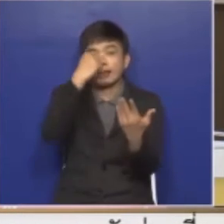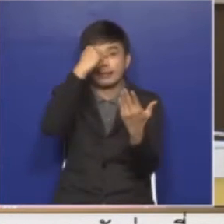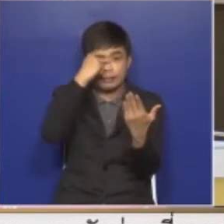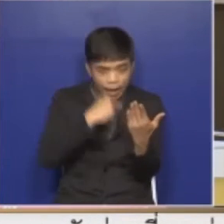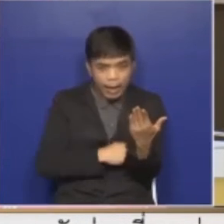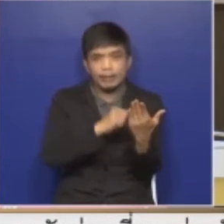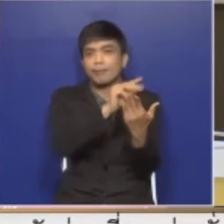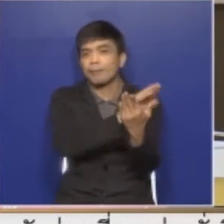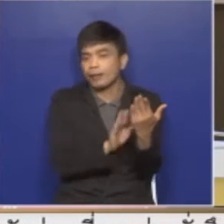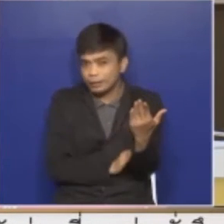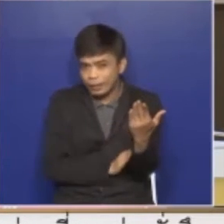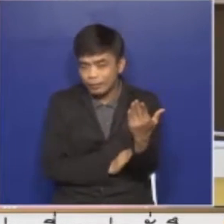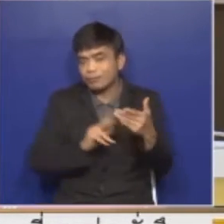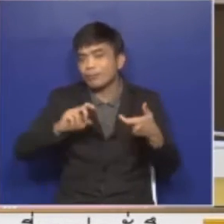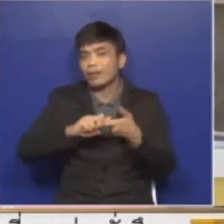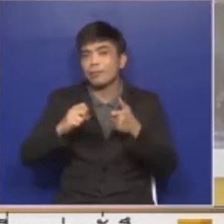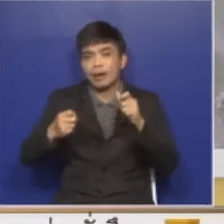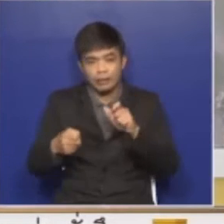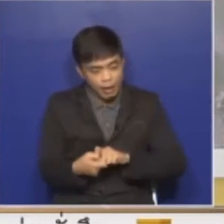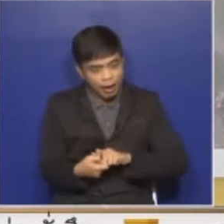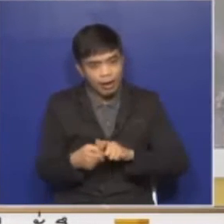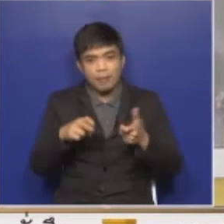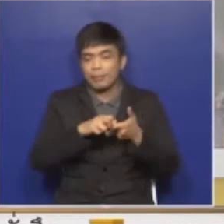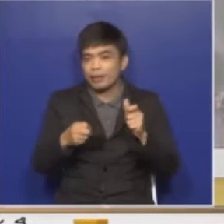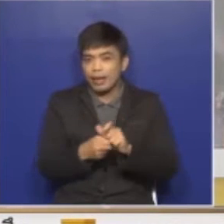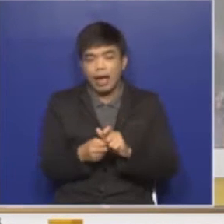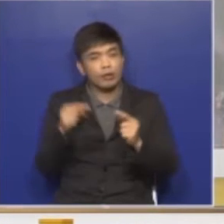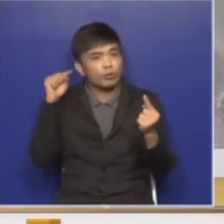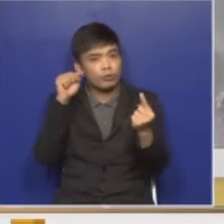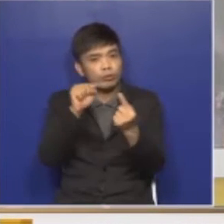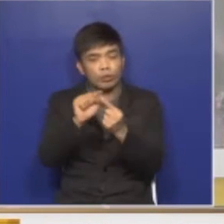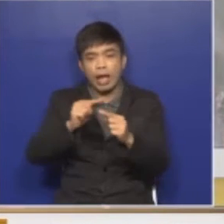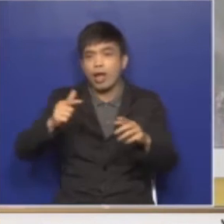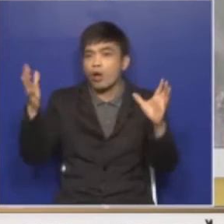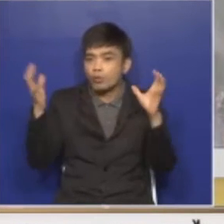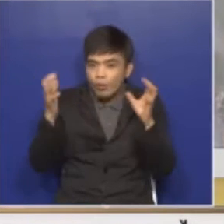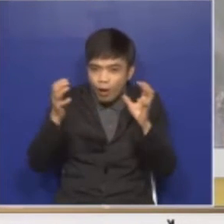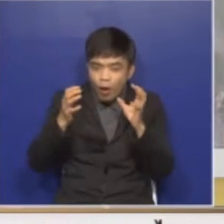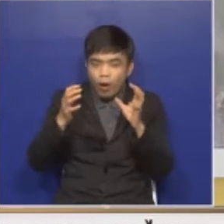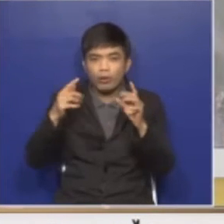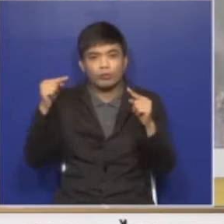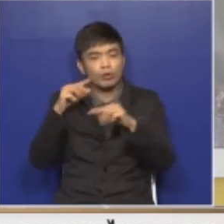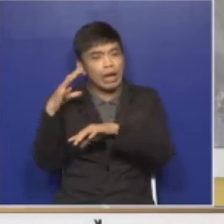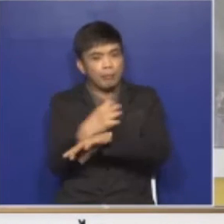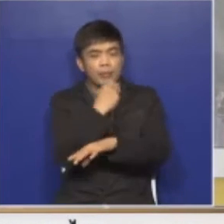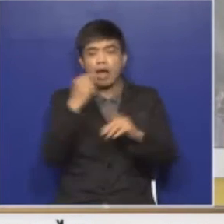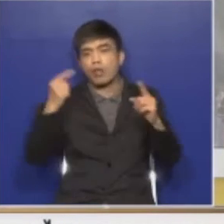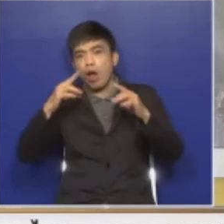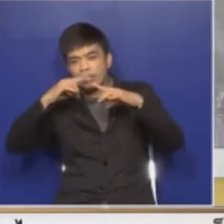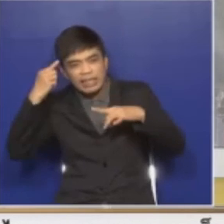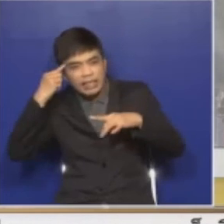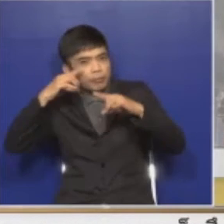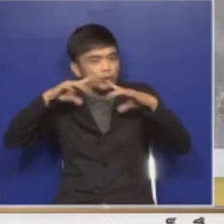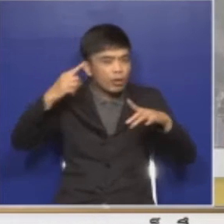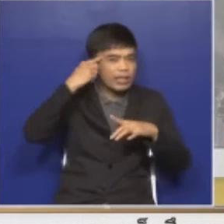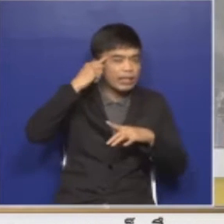มีปัญหาเกี่ยวกับวิกฤตมีปัญหาเกี่ยวกับเรื่องการขัดแย้งทางการเมืองอย่างสูงต่อสถาบันพระ